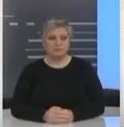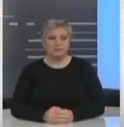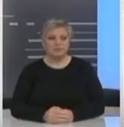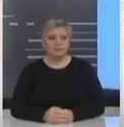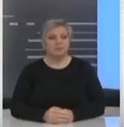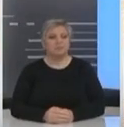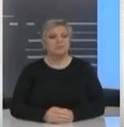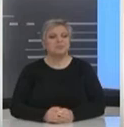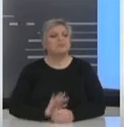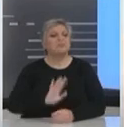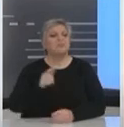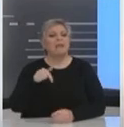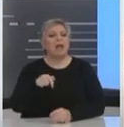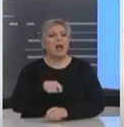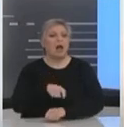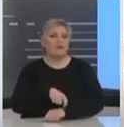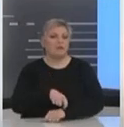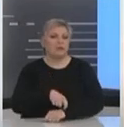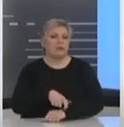Το σημερινό νομοσχέδιο,